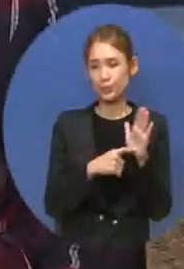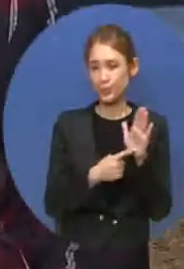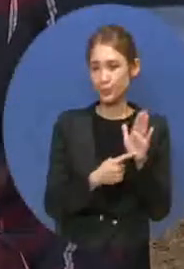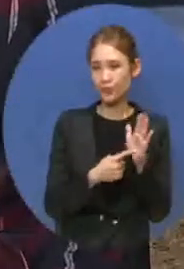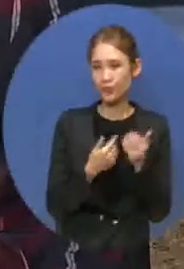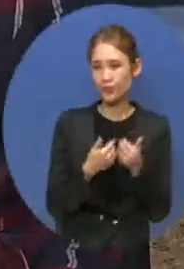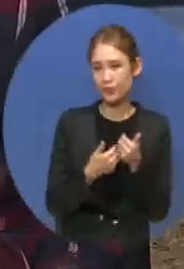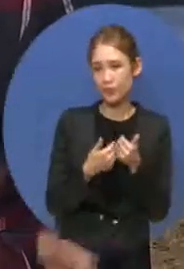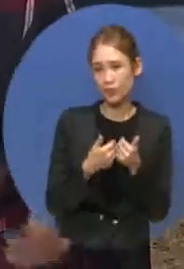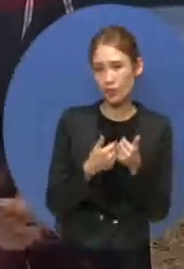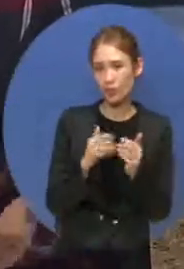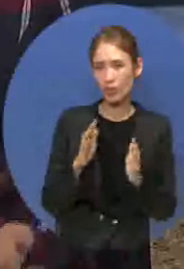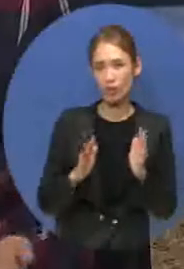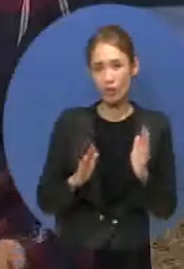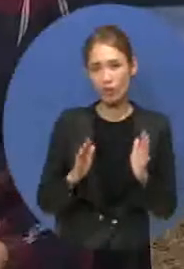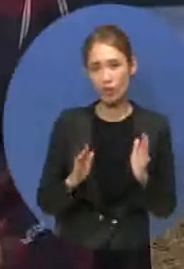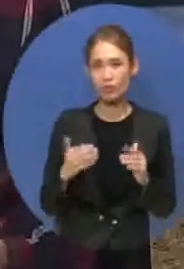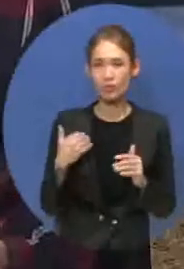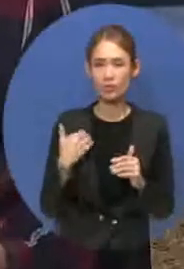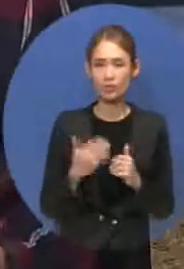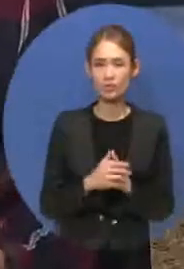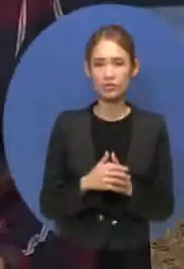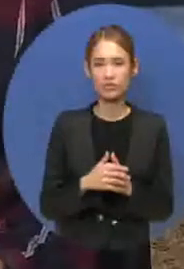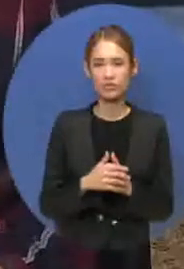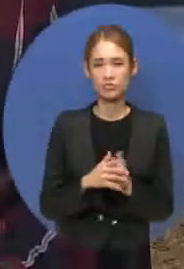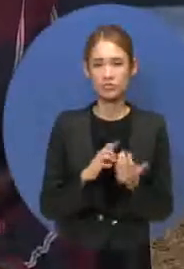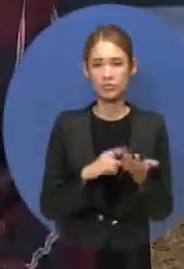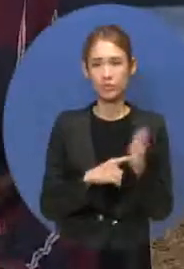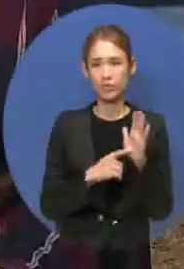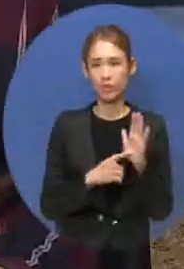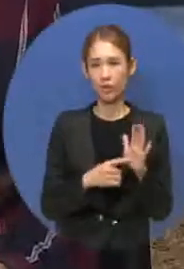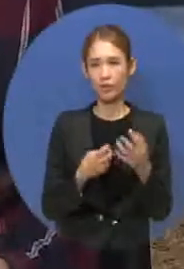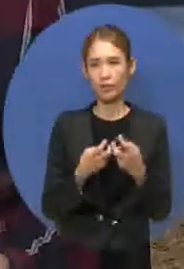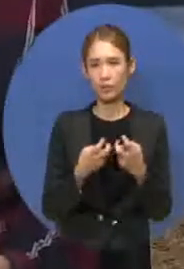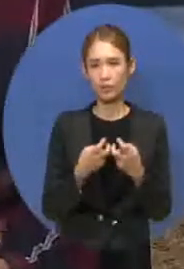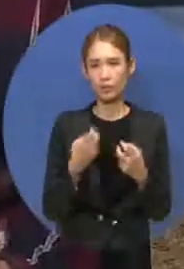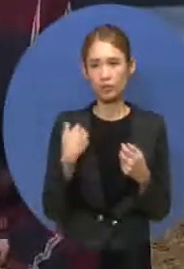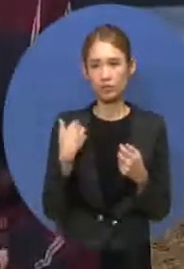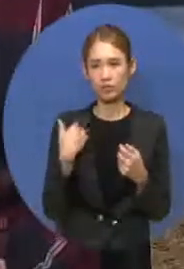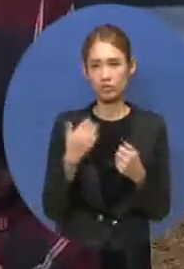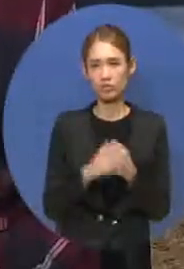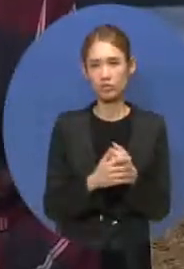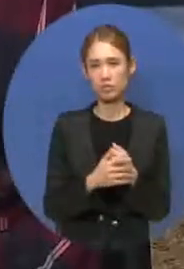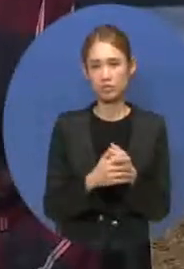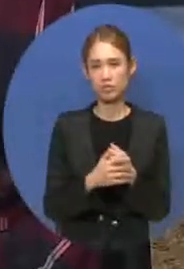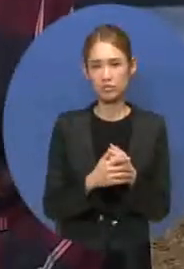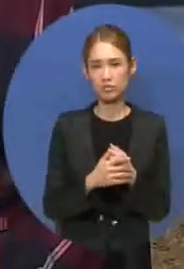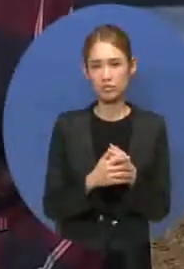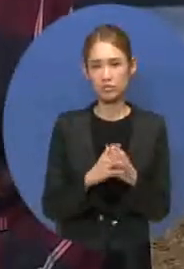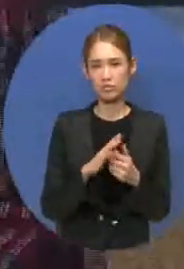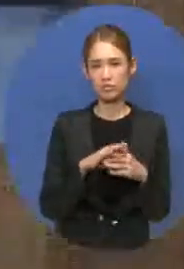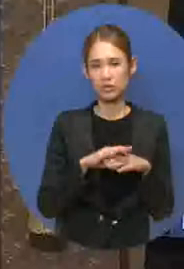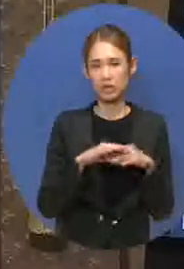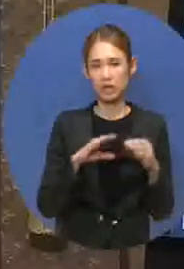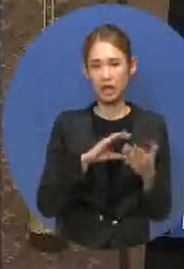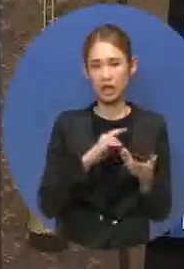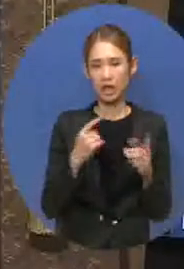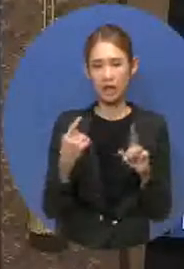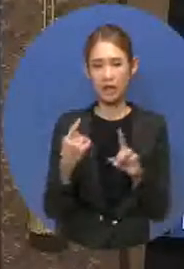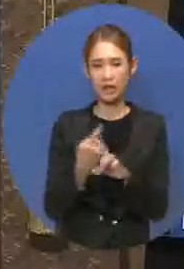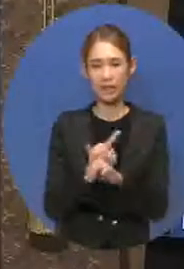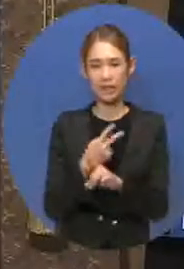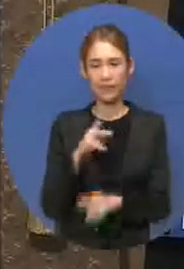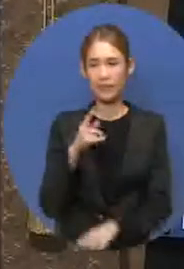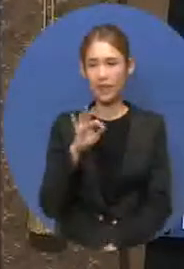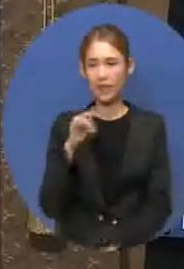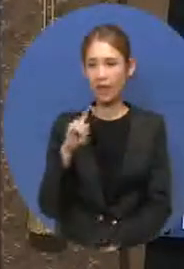서툴기 때문이겠네요. 어떻게 표현해야 될지를 모른다고 네. 봐야 되겠죠. 예. 그걸 저희가 이제 대안행동을 잘